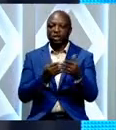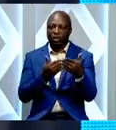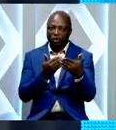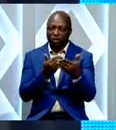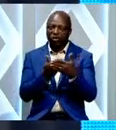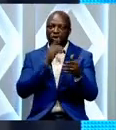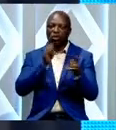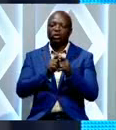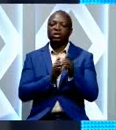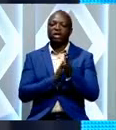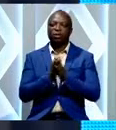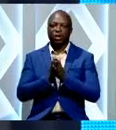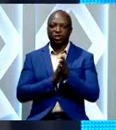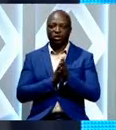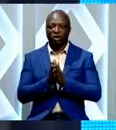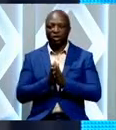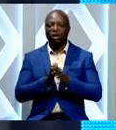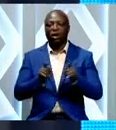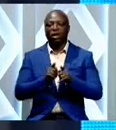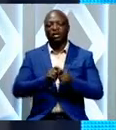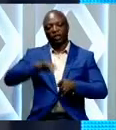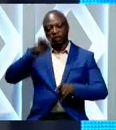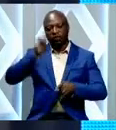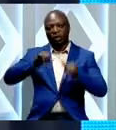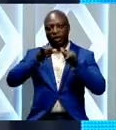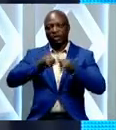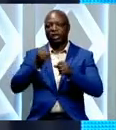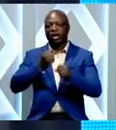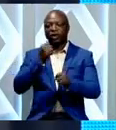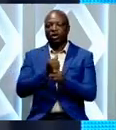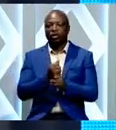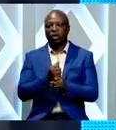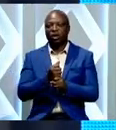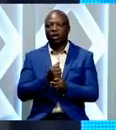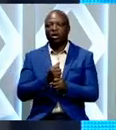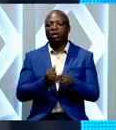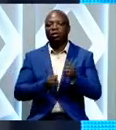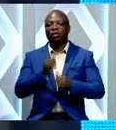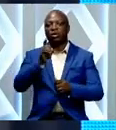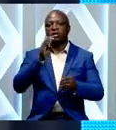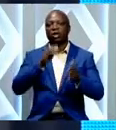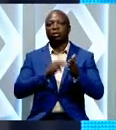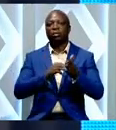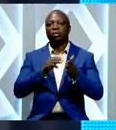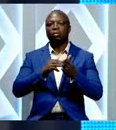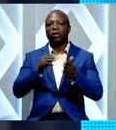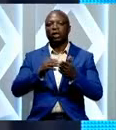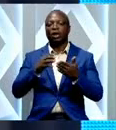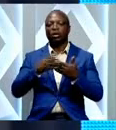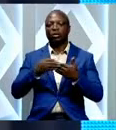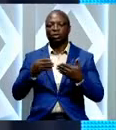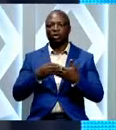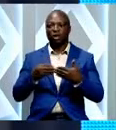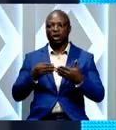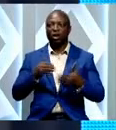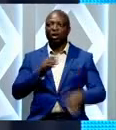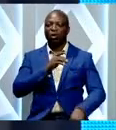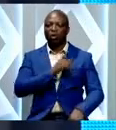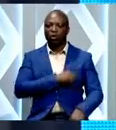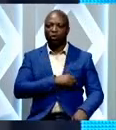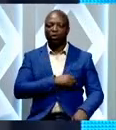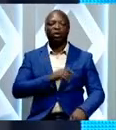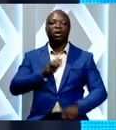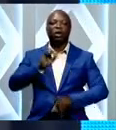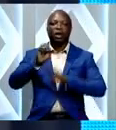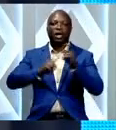sont impressionnants. Ainsi, il faudrait investir annuellement plus de 100 milliards de dollars. Au Togo, la question